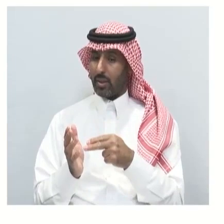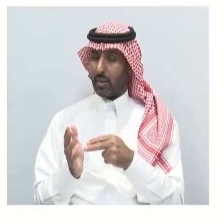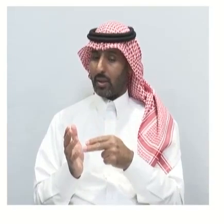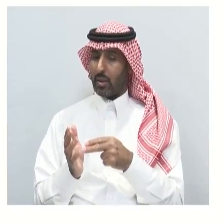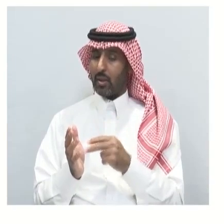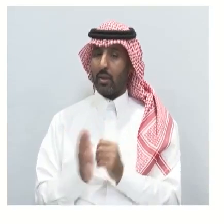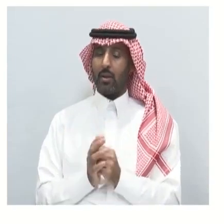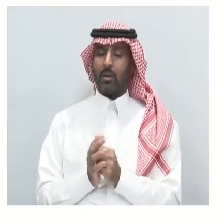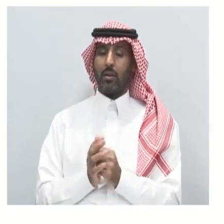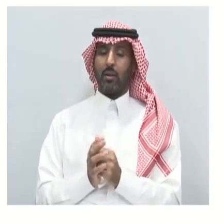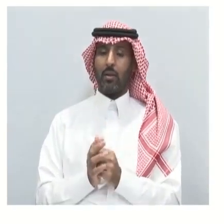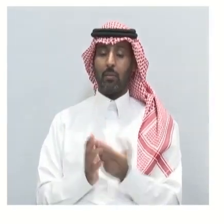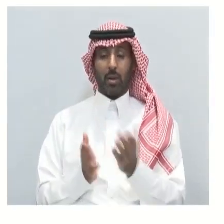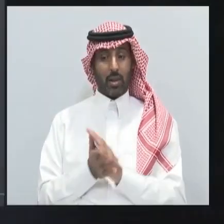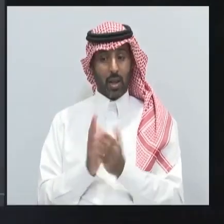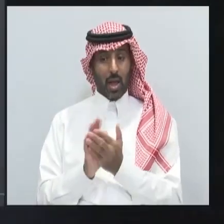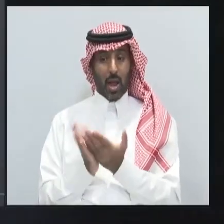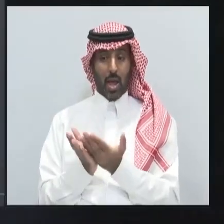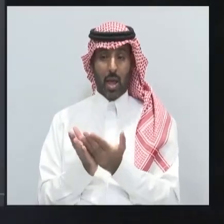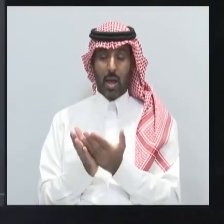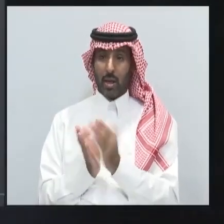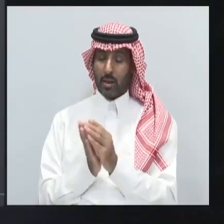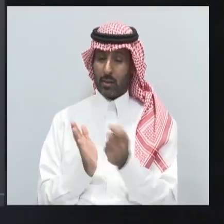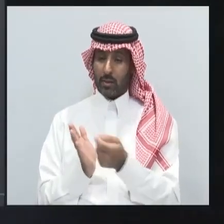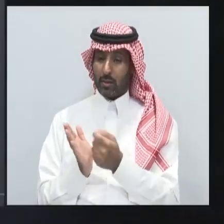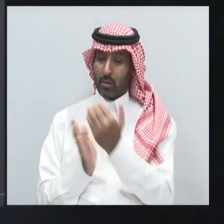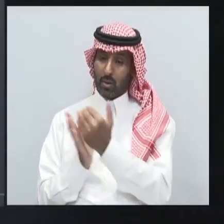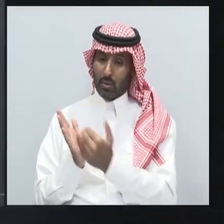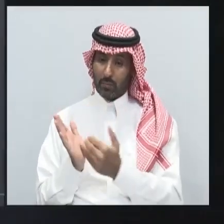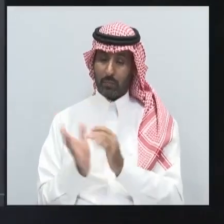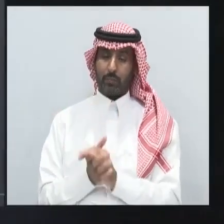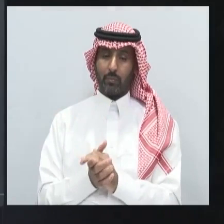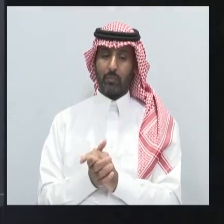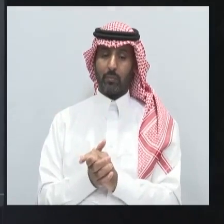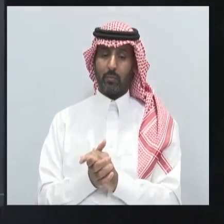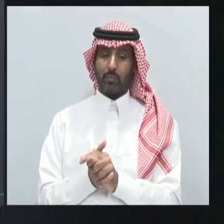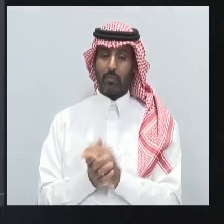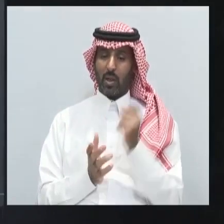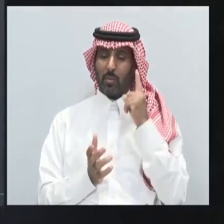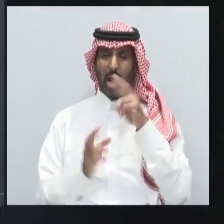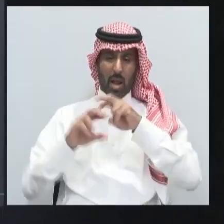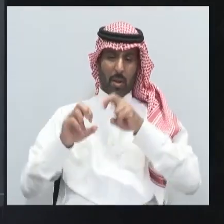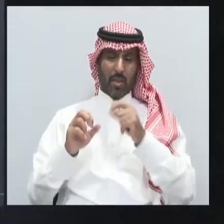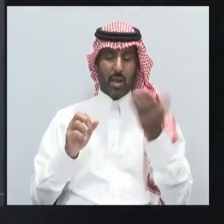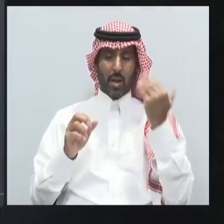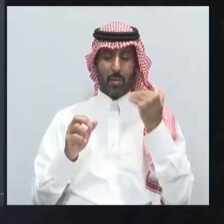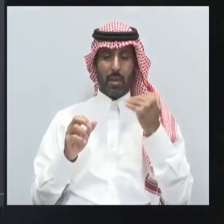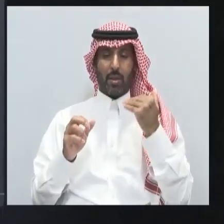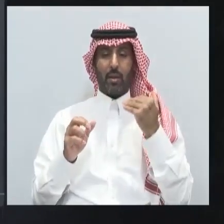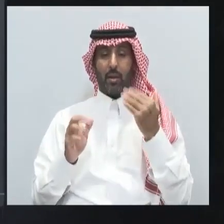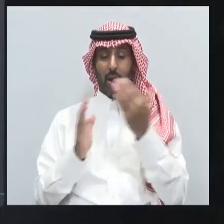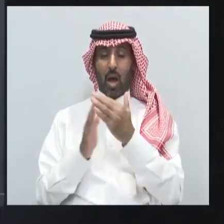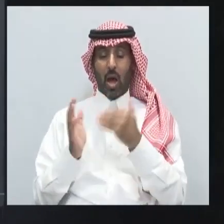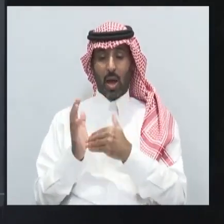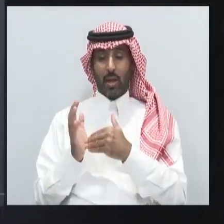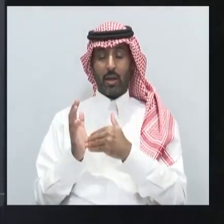تحتوي في هذه يعني بعد ان مررنا بهذه الخطوات في مراحل البحث العلمي تبقى لدينا هنا في الخطوه